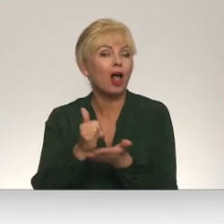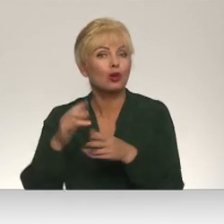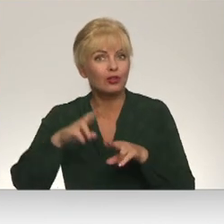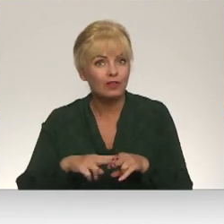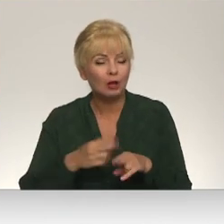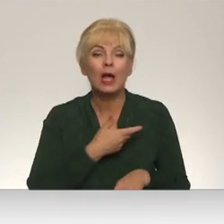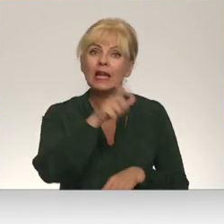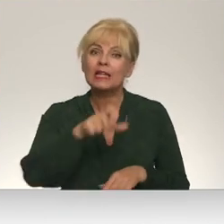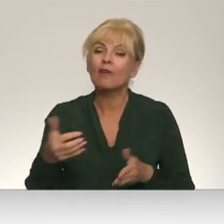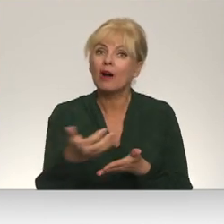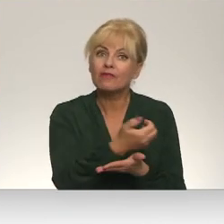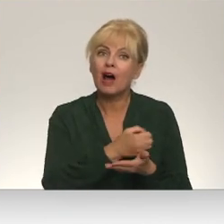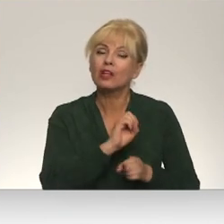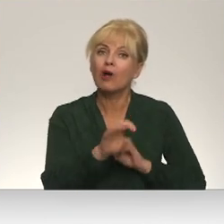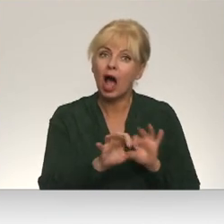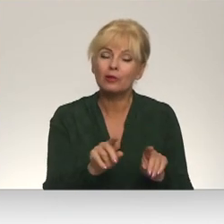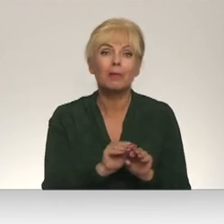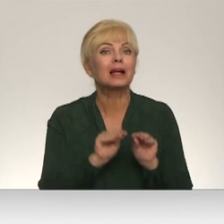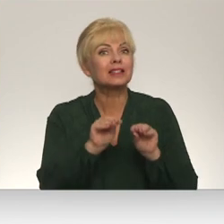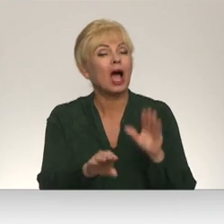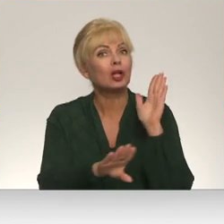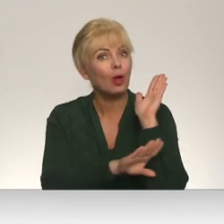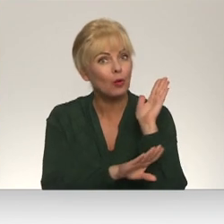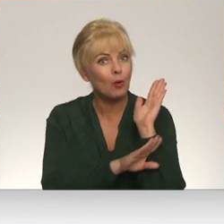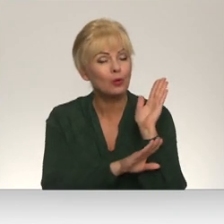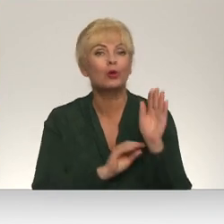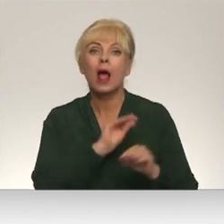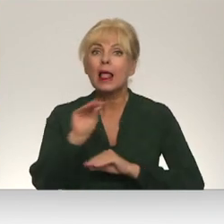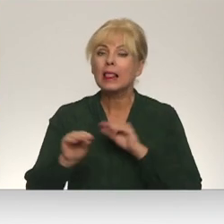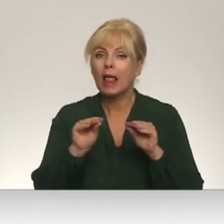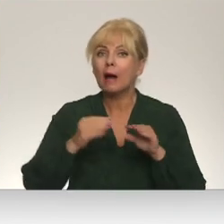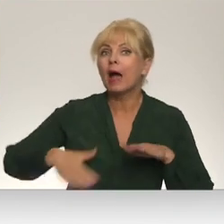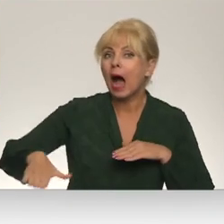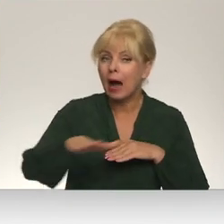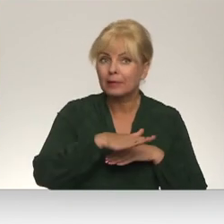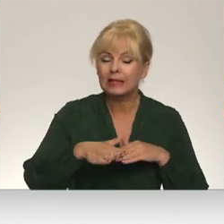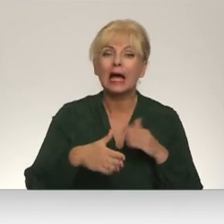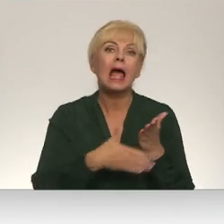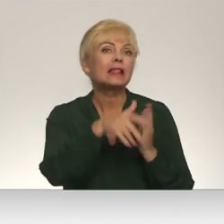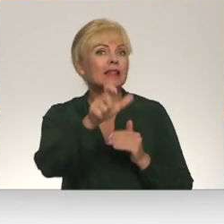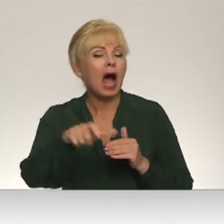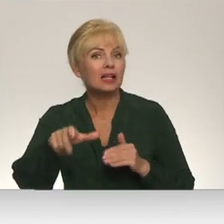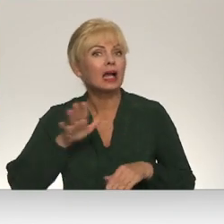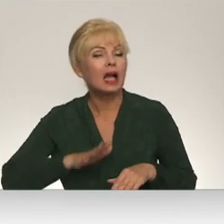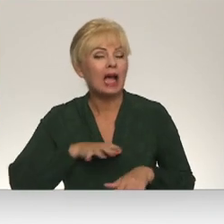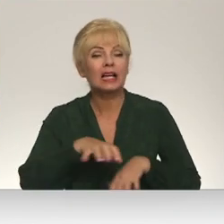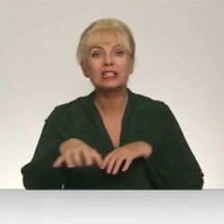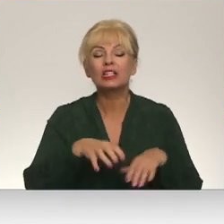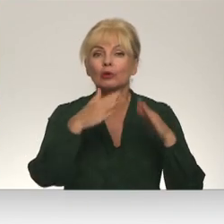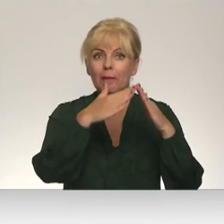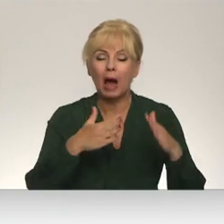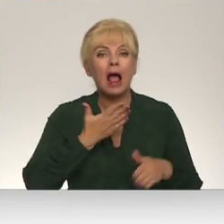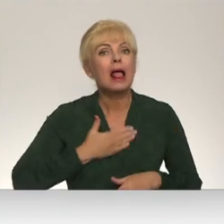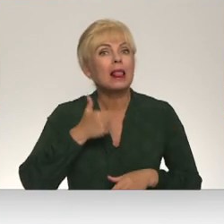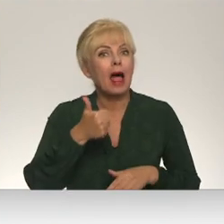vāca atkritumus, bet arī stādīja kokus un labiekārtoja apkārtni. Talcinieki šodien tika gaidīti arī dzīvnieku patversmē Labās mājas,